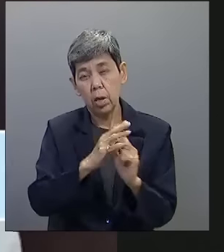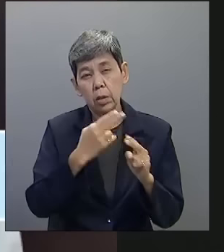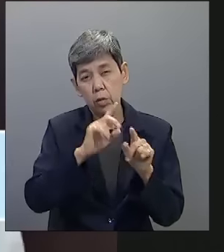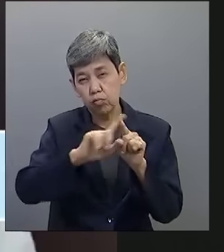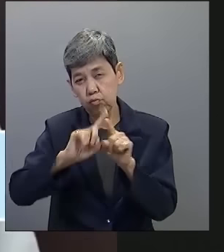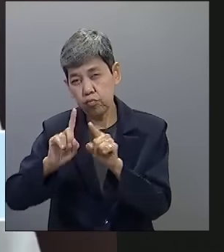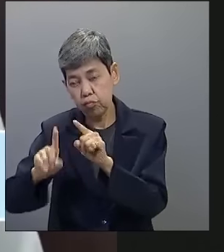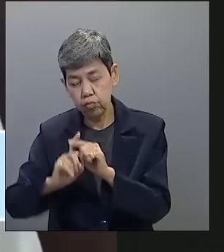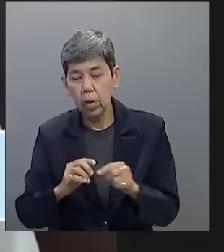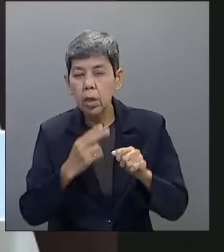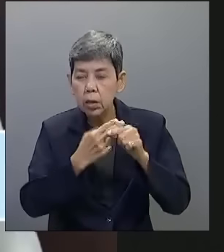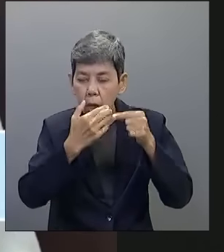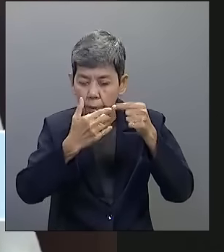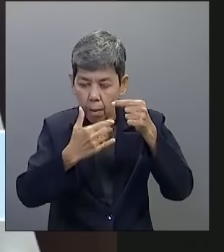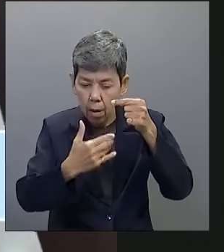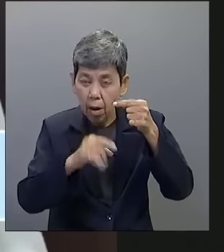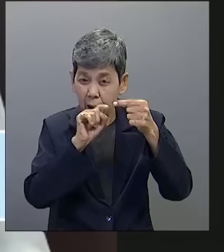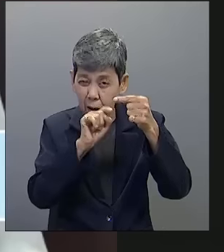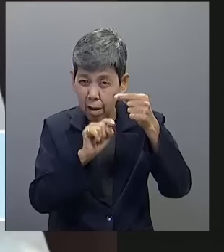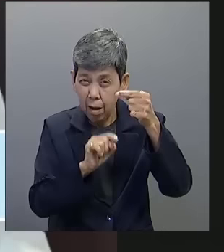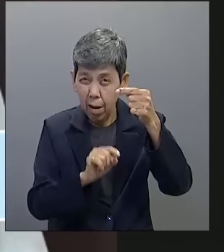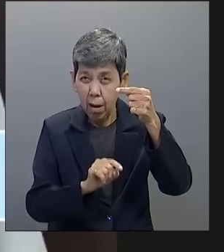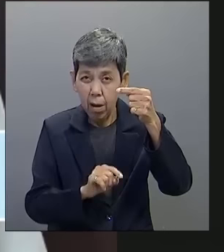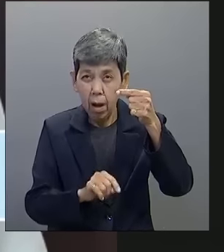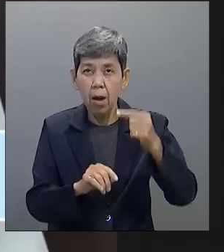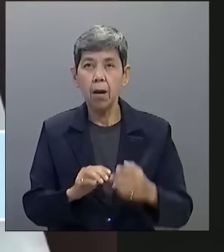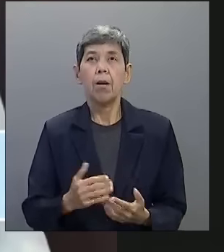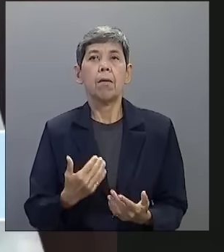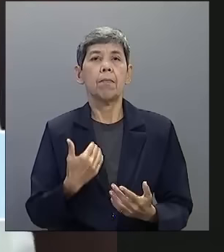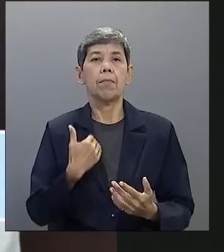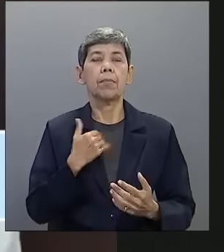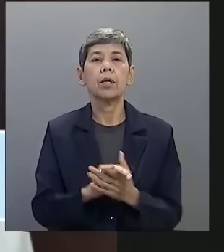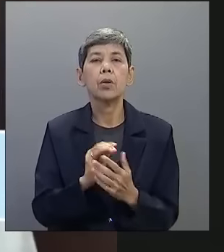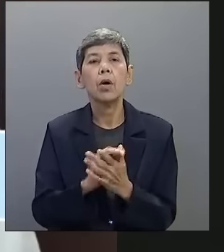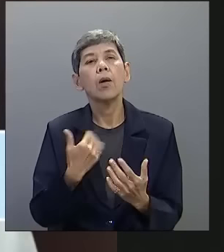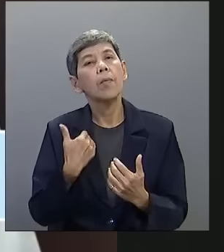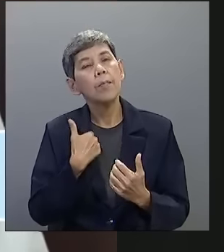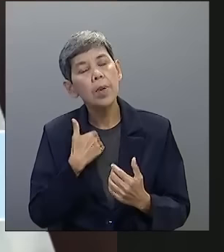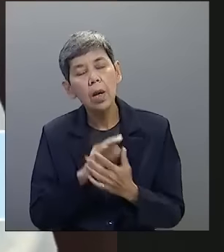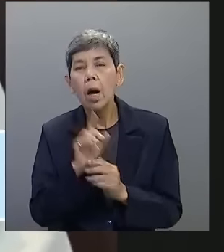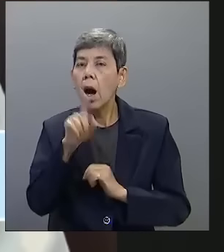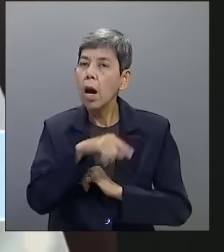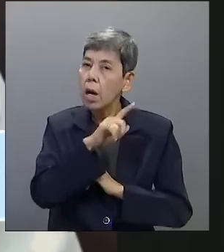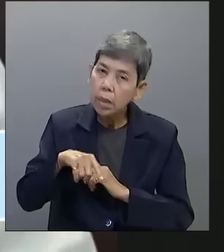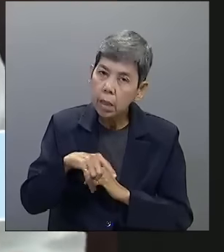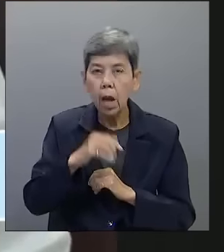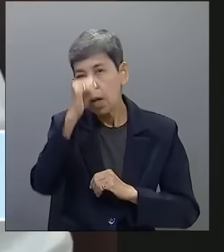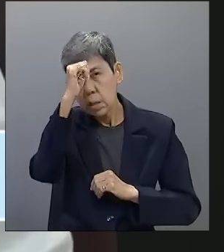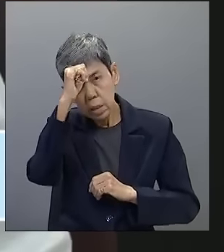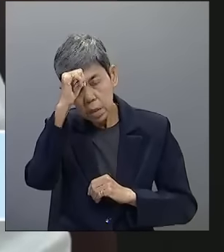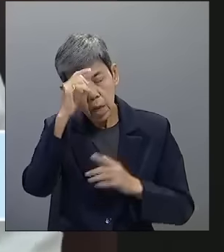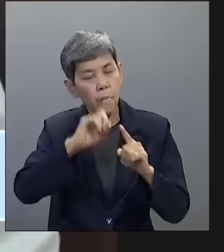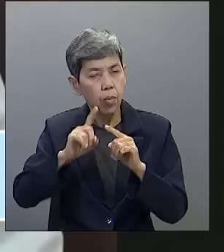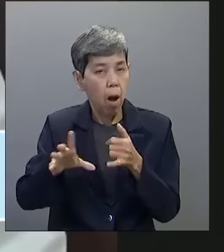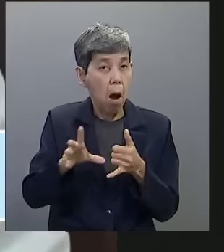รหัสพันธุกรรมมาเนี่ยจะมีเป็นไวรัสดั้งเดิมอัลฟาเดลต้าเนี่ยครับจะติดทางเดินหายใจส่วนล่าง